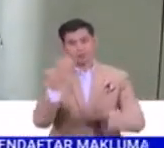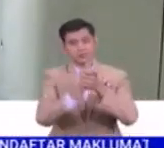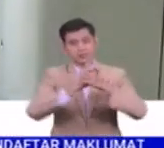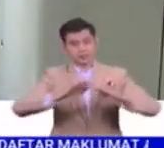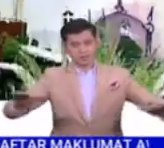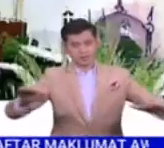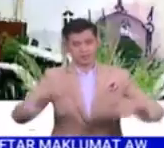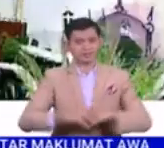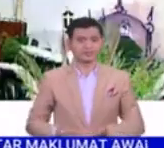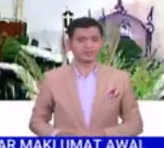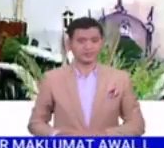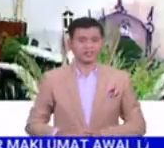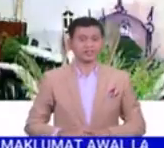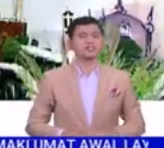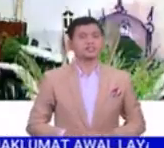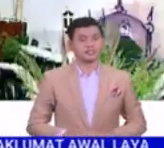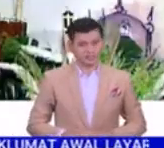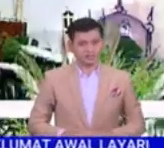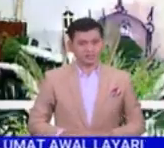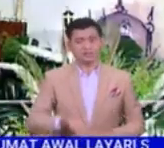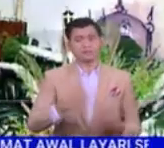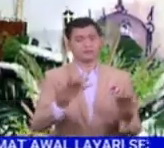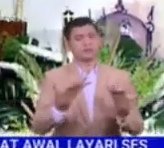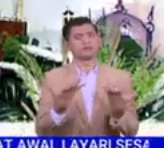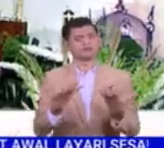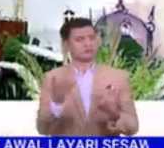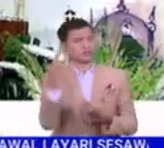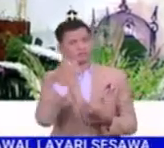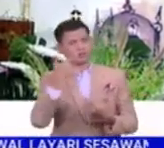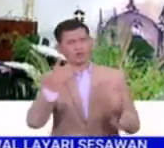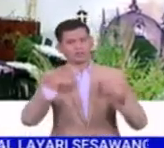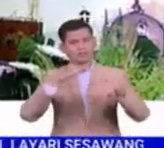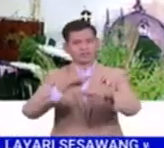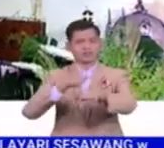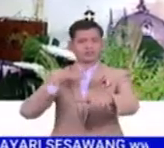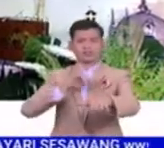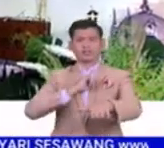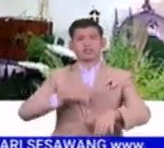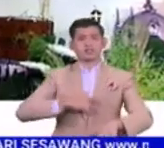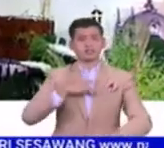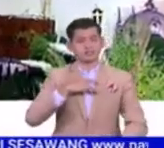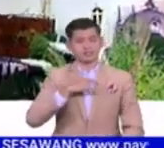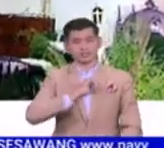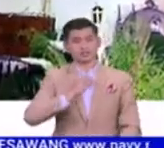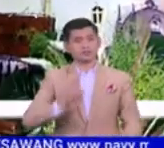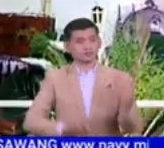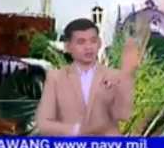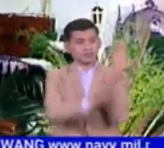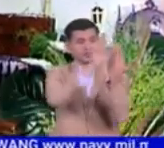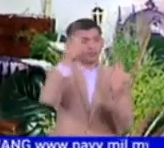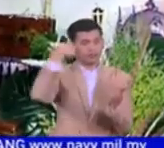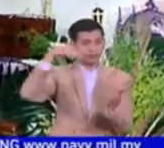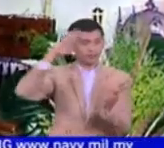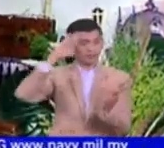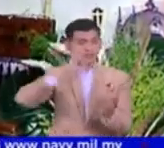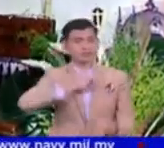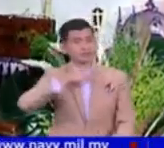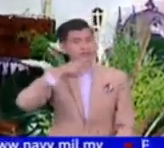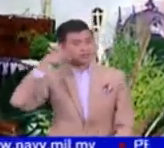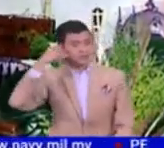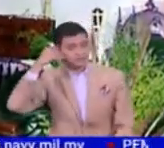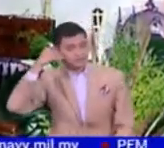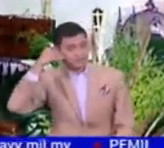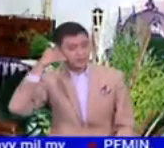keselamatan. Mesti, obviously lah mesti nak elak jam kan? Jam, lagipun saya balik jauh, utara, Perlis.